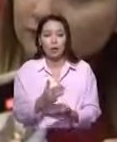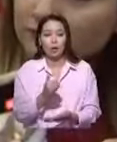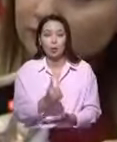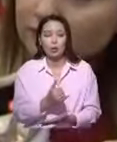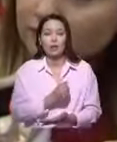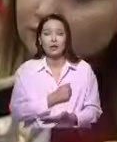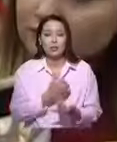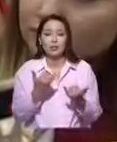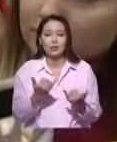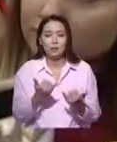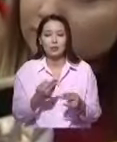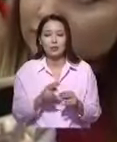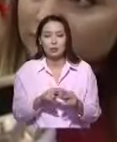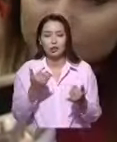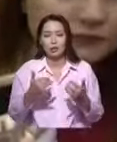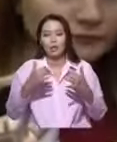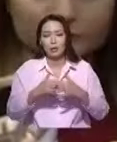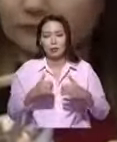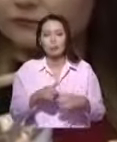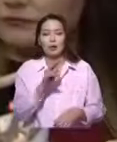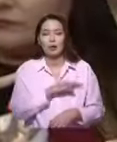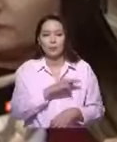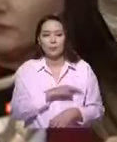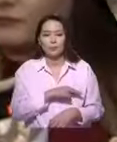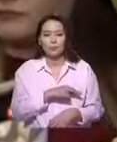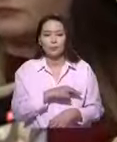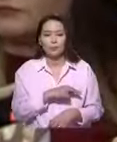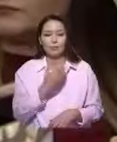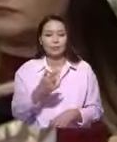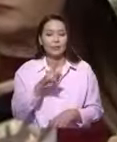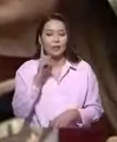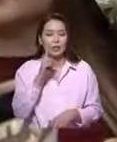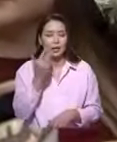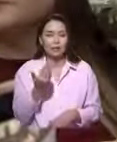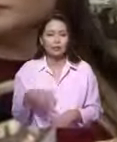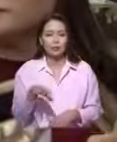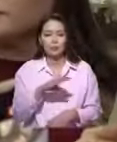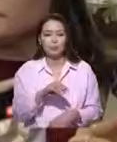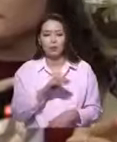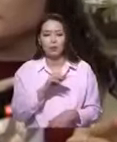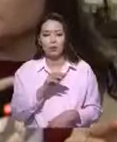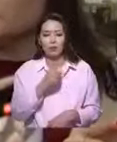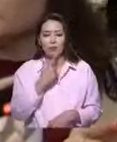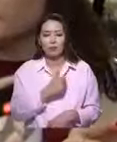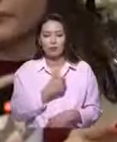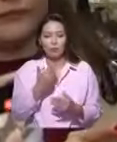вот мы сейчас над этим работаем, когда мы призываем молодых ребят, согласно